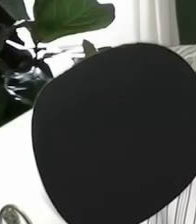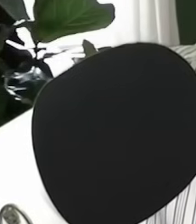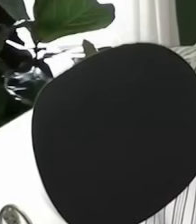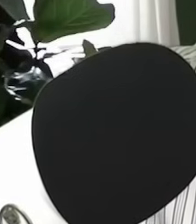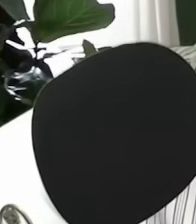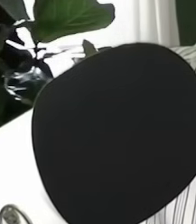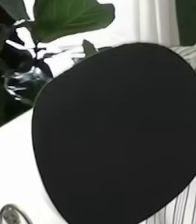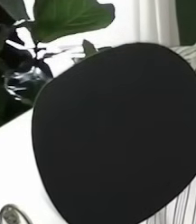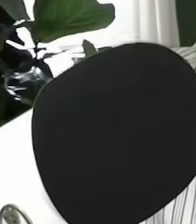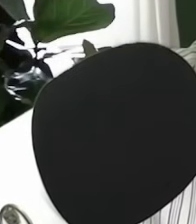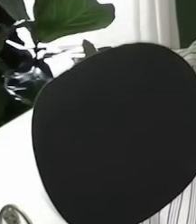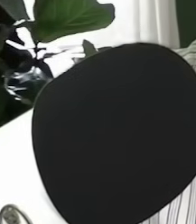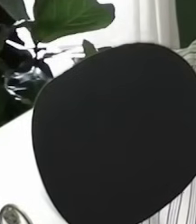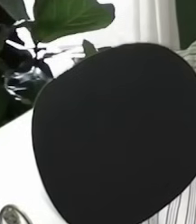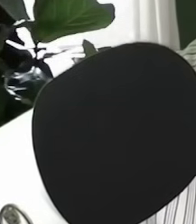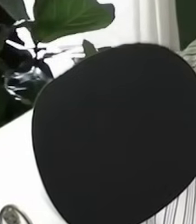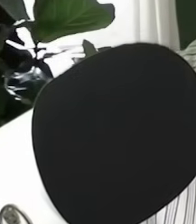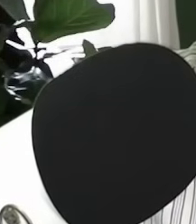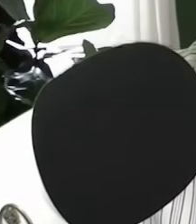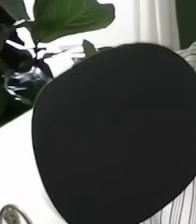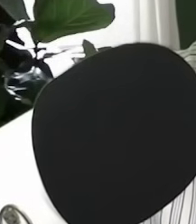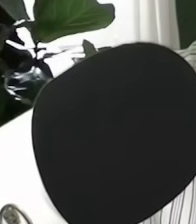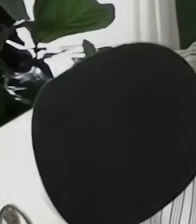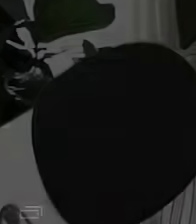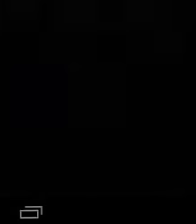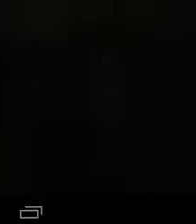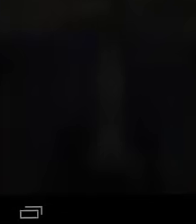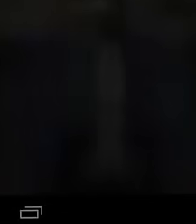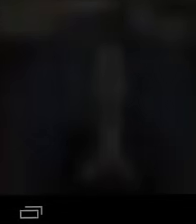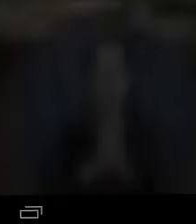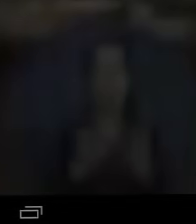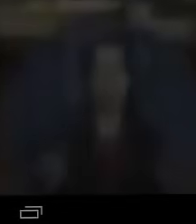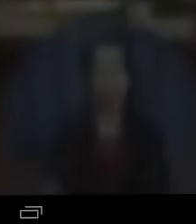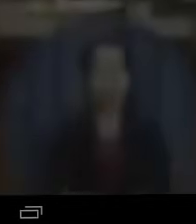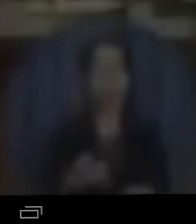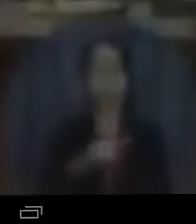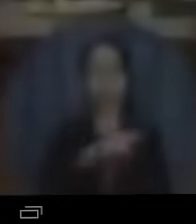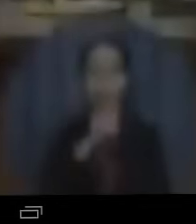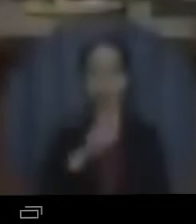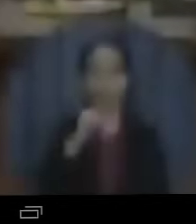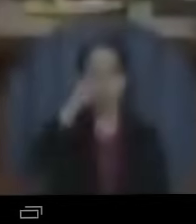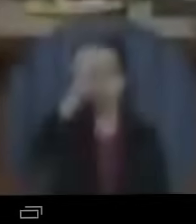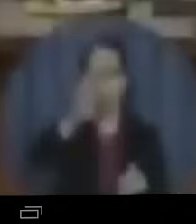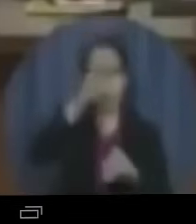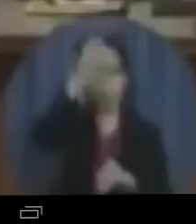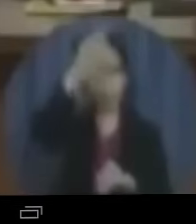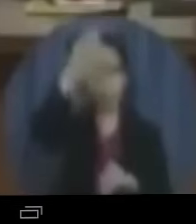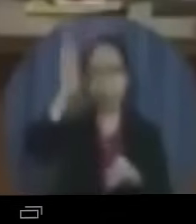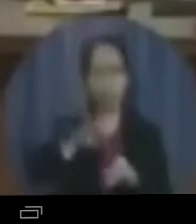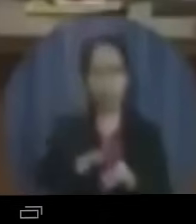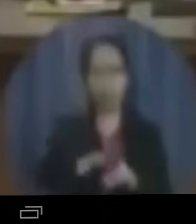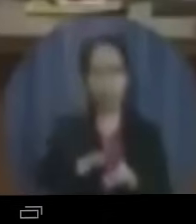ang Katoliko do ba is Antikristo, something like that. So let's watch this. Ito po ang magtatanong, kapatid na Eli, si kapatid